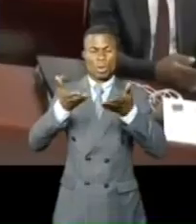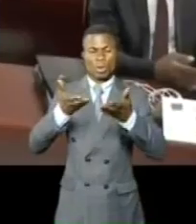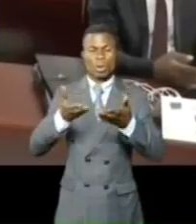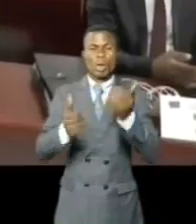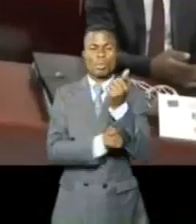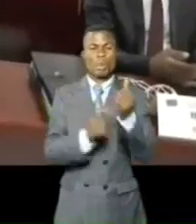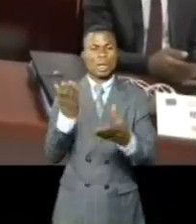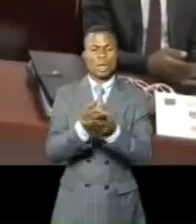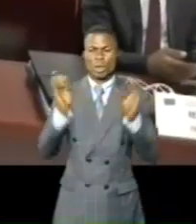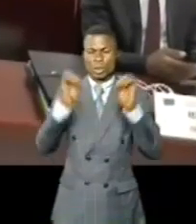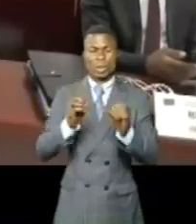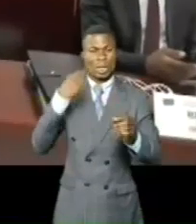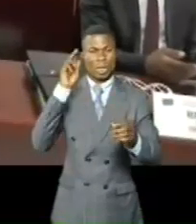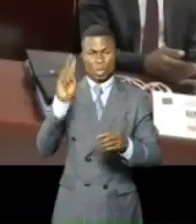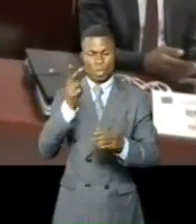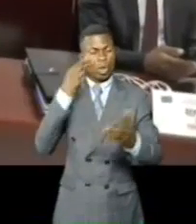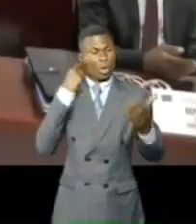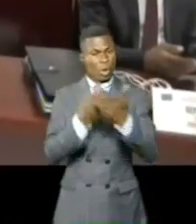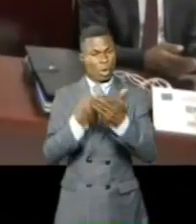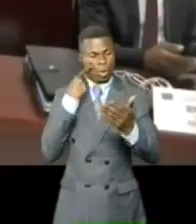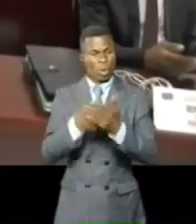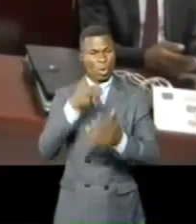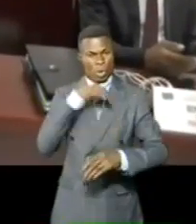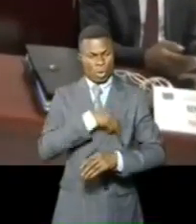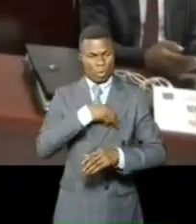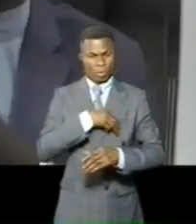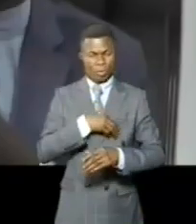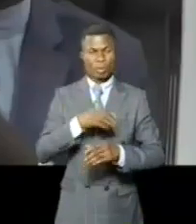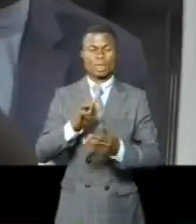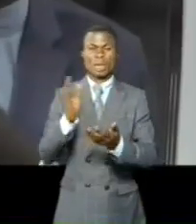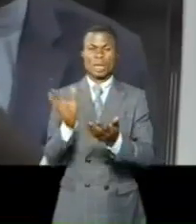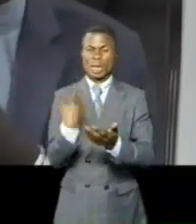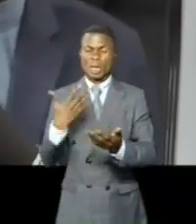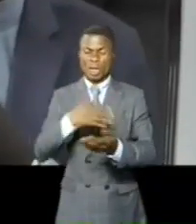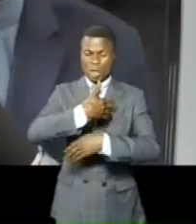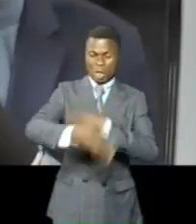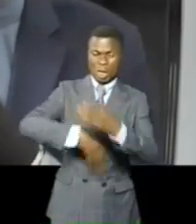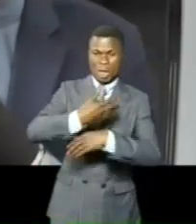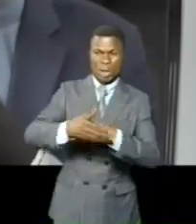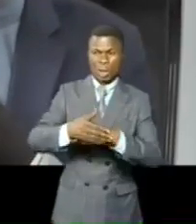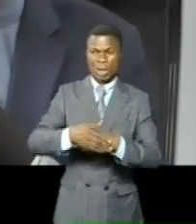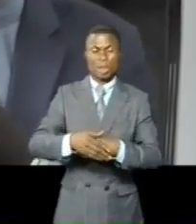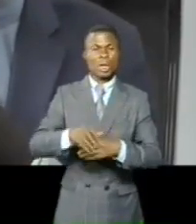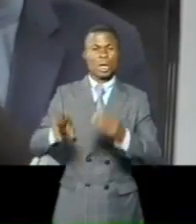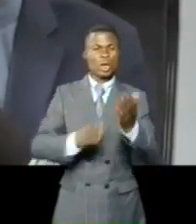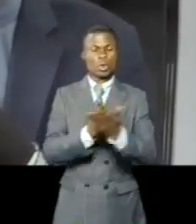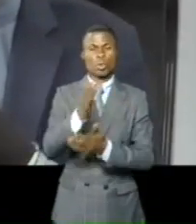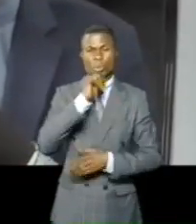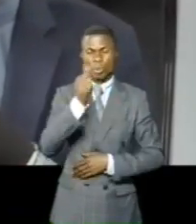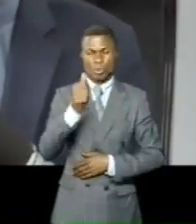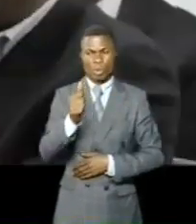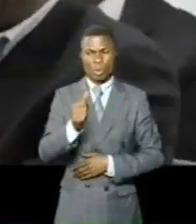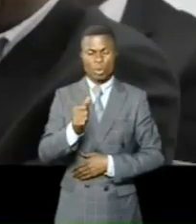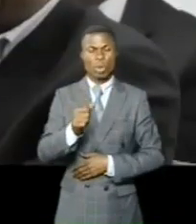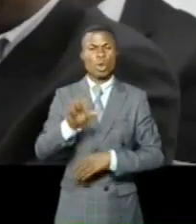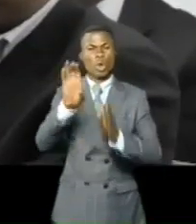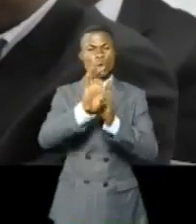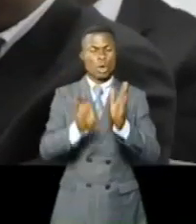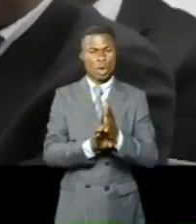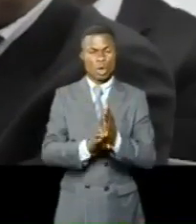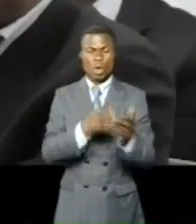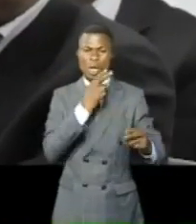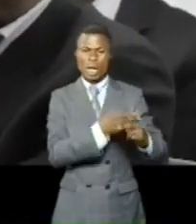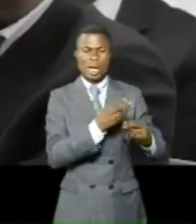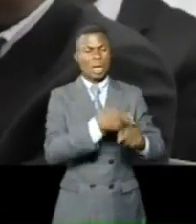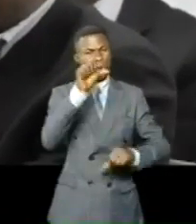attitrés. Deuxième constat de la mission porte sur les emballages des produits pétroliers hors normes et les mauvaises conditions de